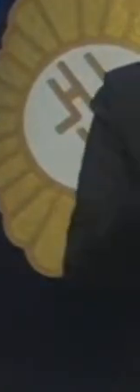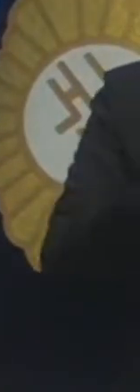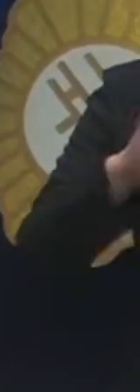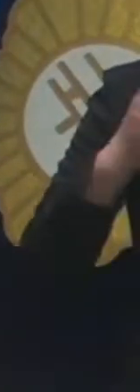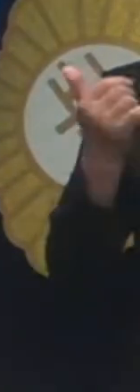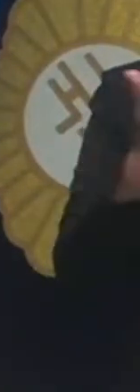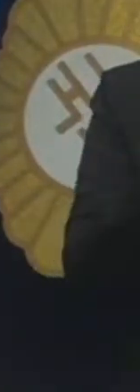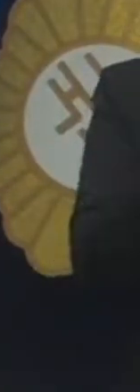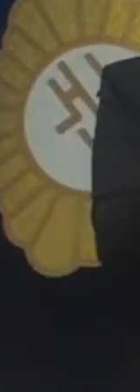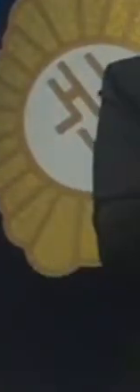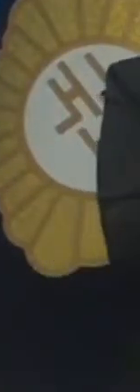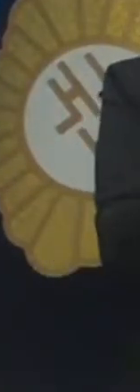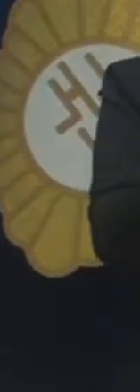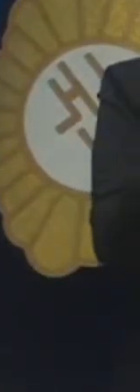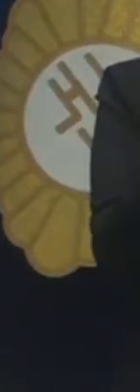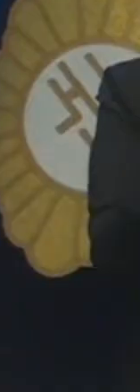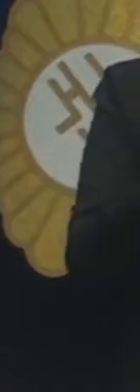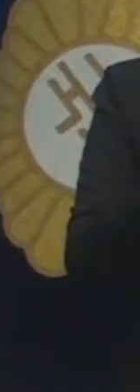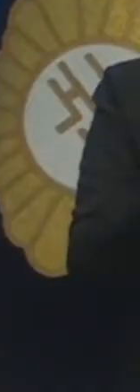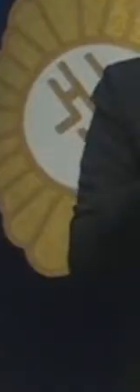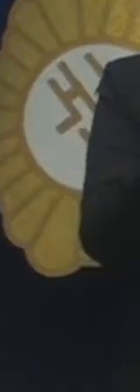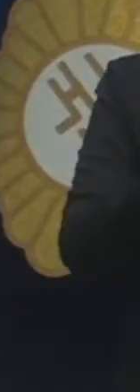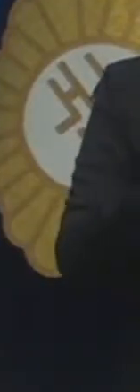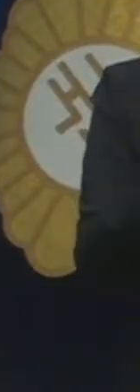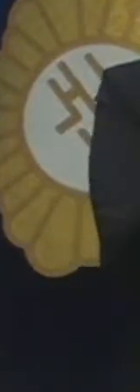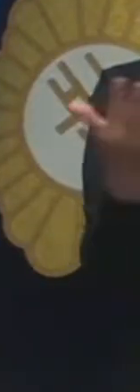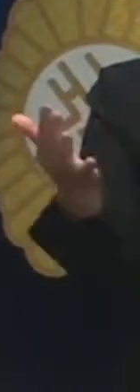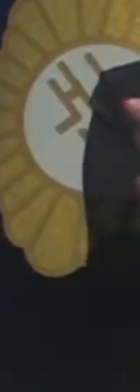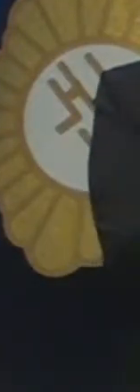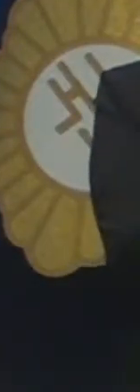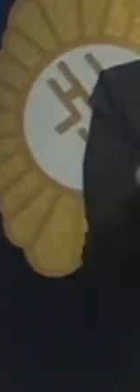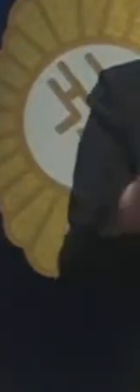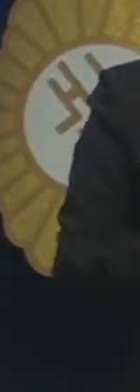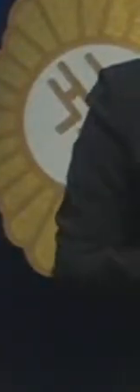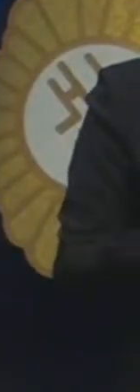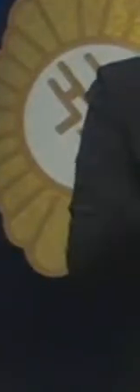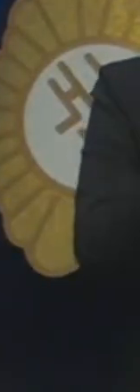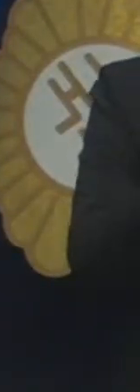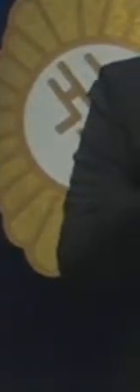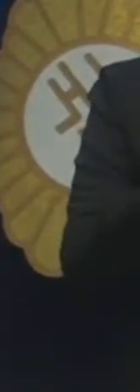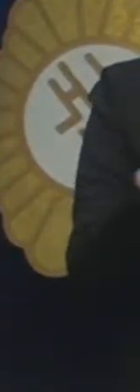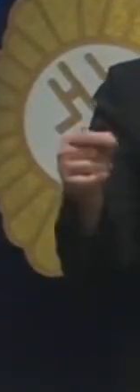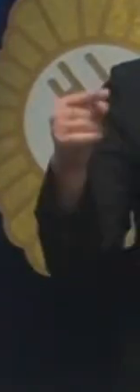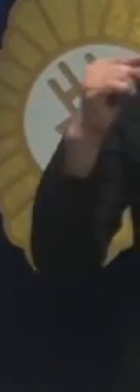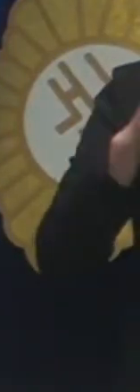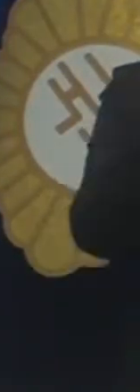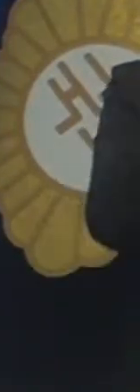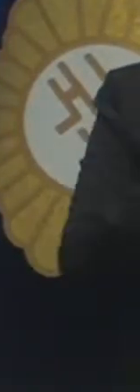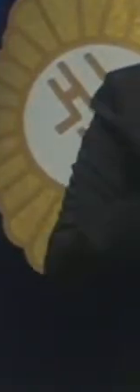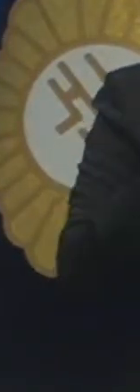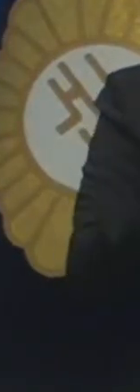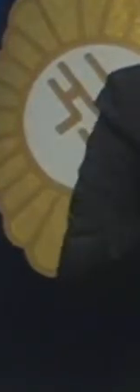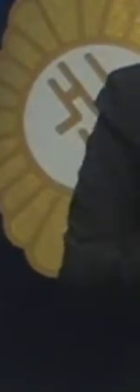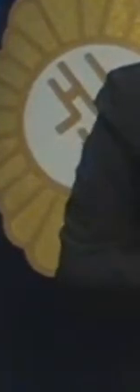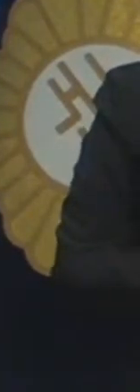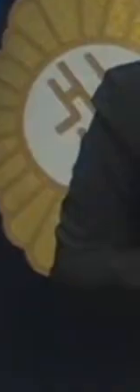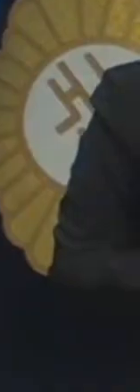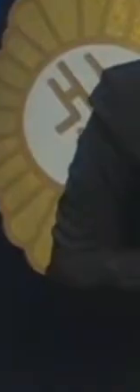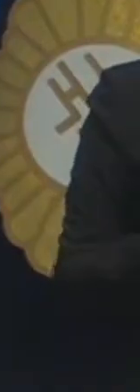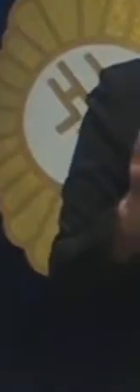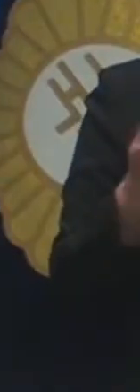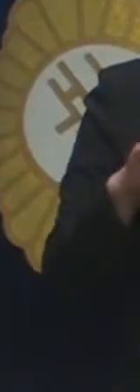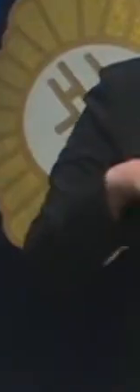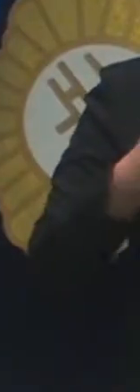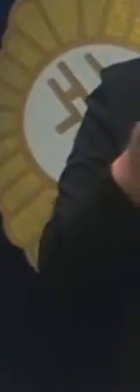대책 이란 촉구 당사자 기자회견을 시작하도록 하겠습니다. 먼저 참가하신 분들 소개해드리도록 하겠습니다.